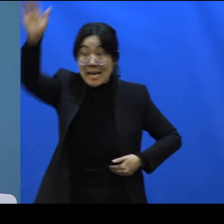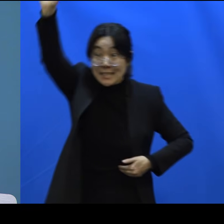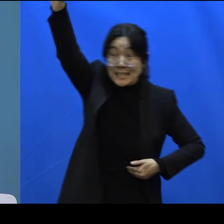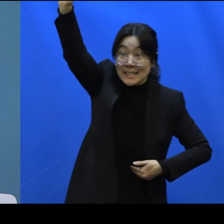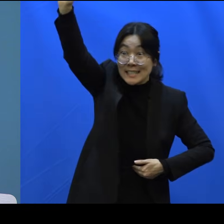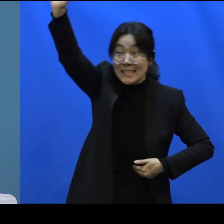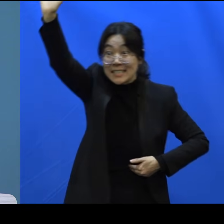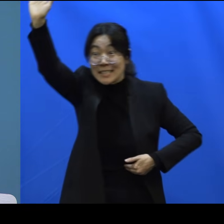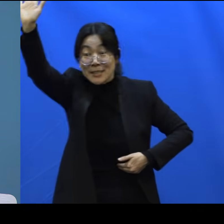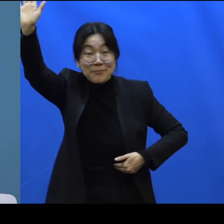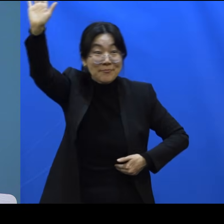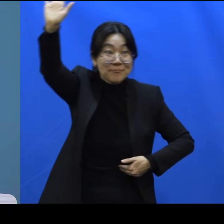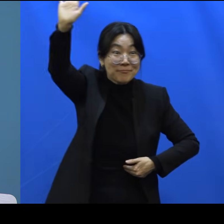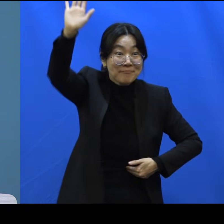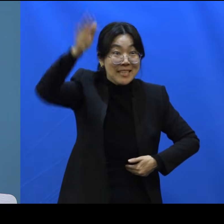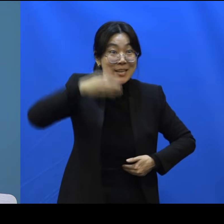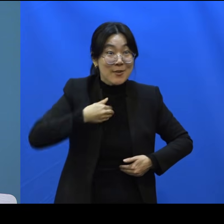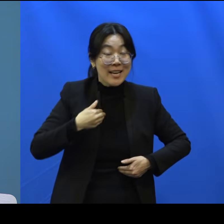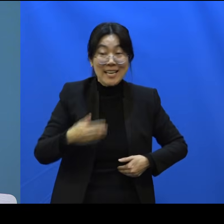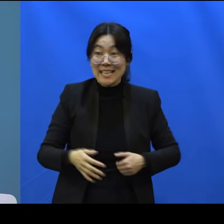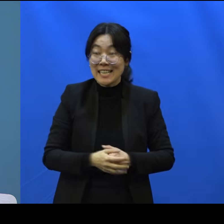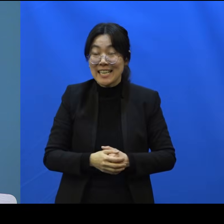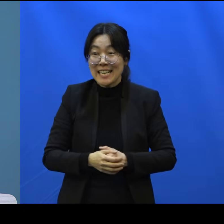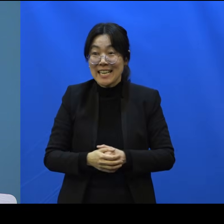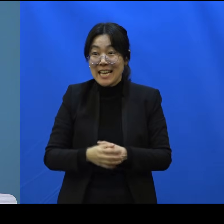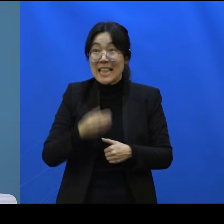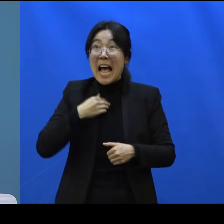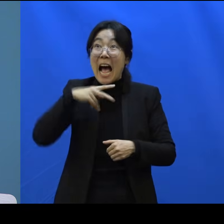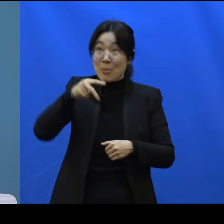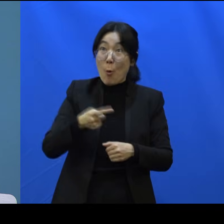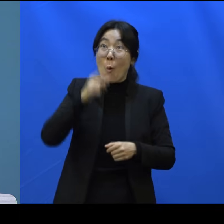네. 우리 모두에게 필요한 거예요.